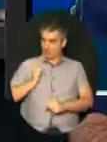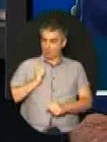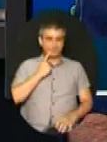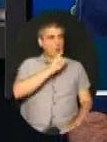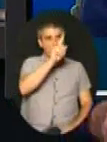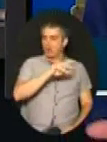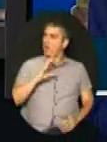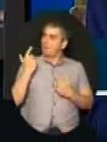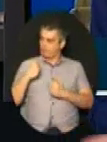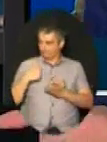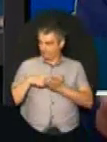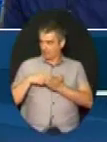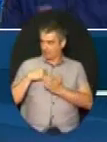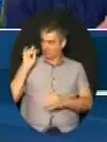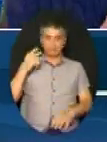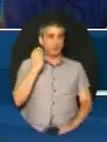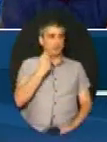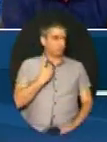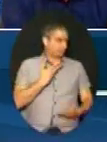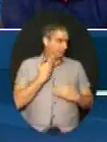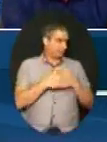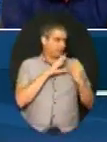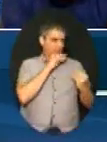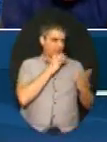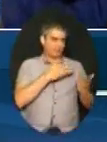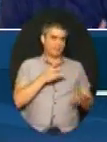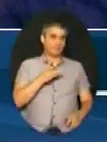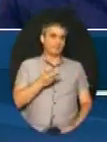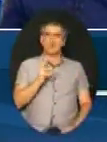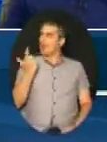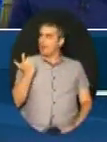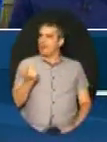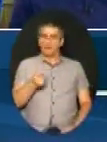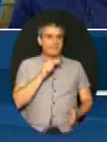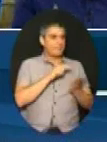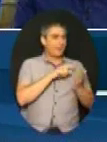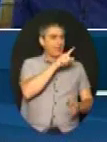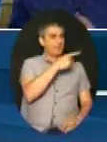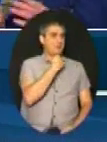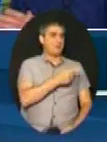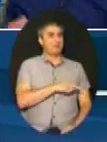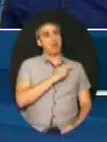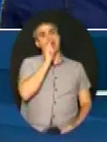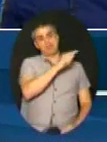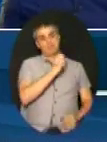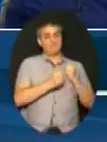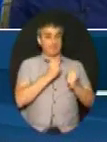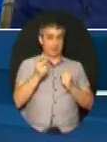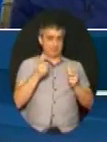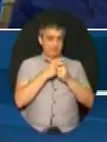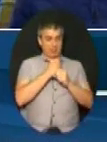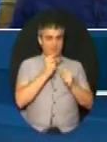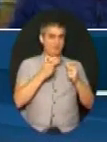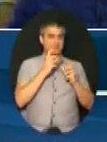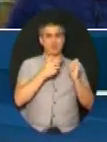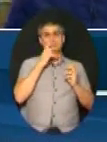צה"ל? לא. למה? כי אנחנו נגד מתנגדים. למה? כי אתם אומרים, אתם ומרץ, אתם אומרים שיש